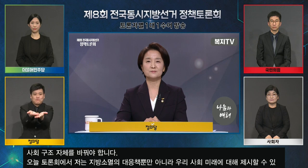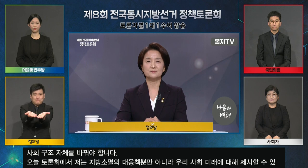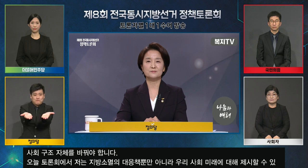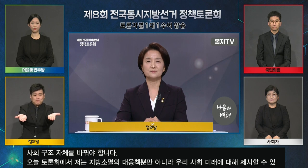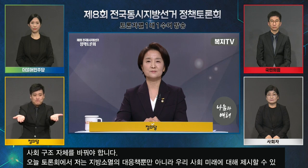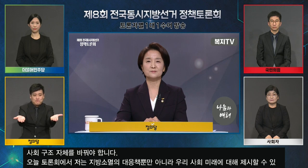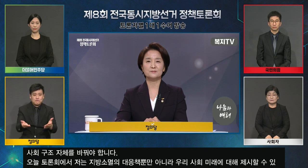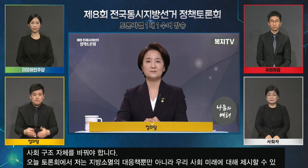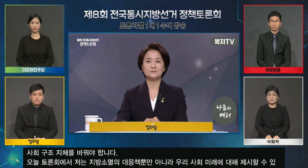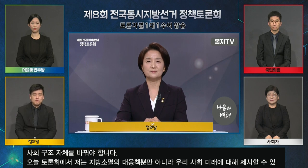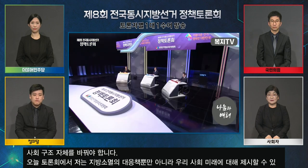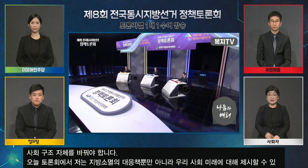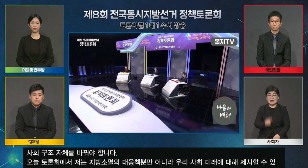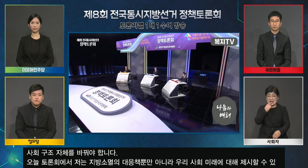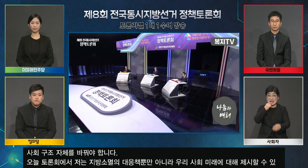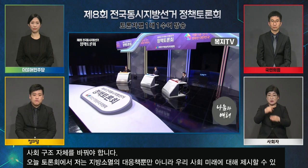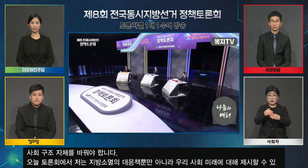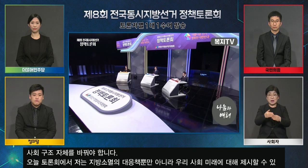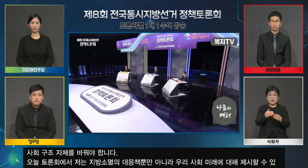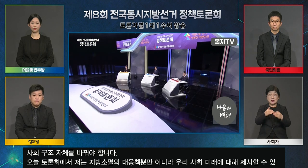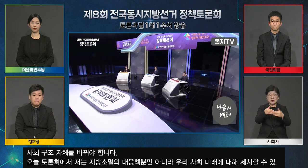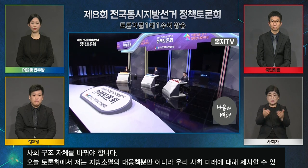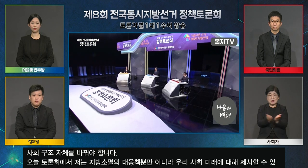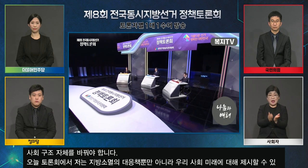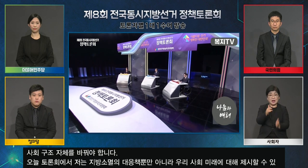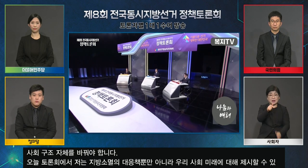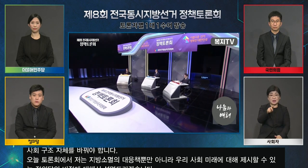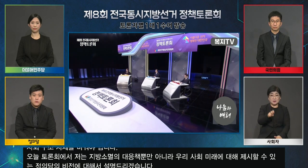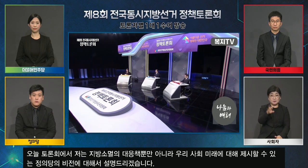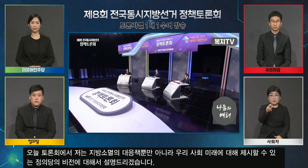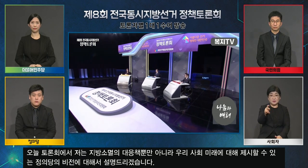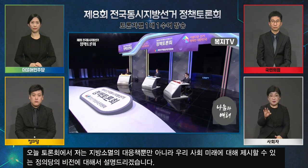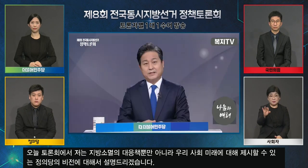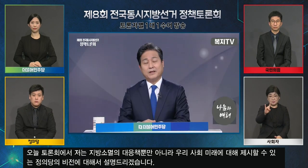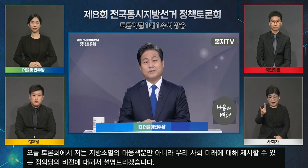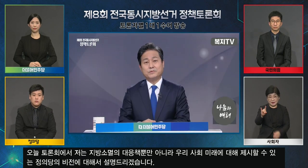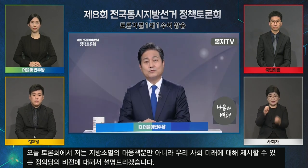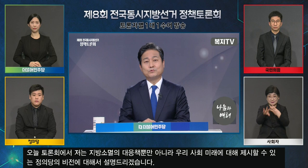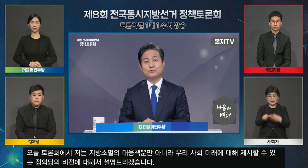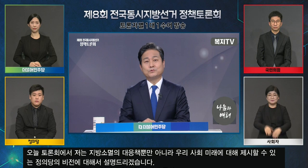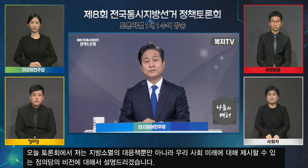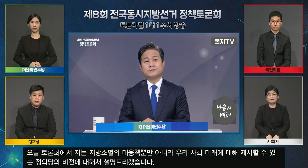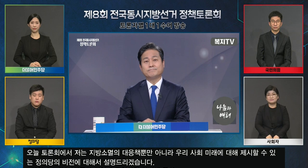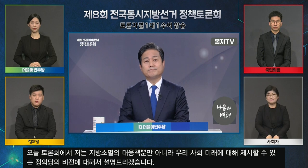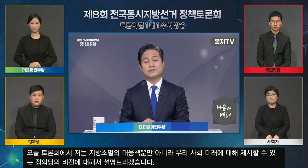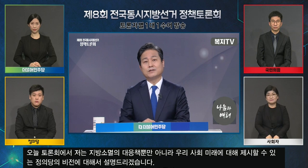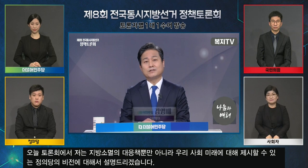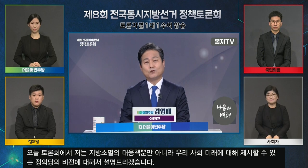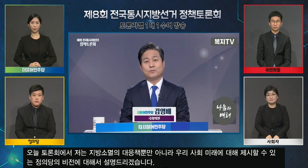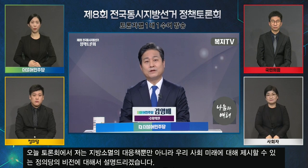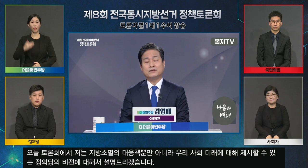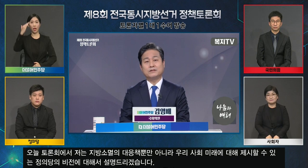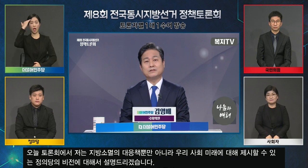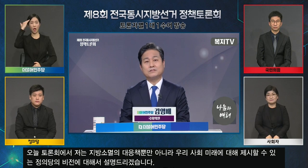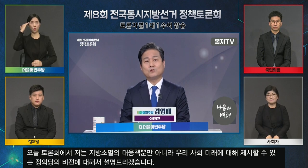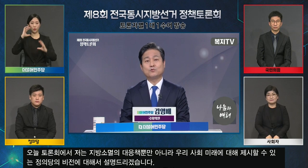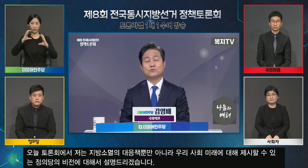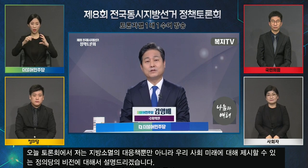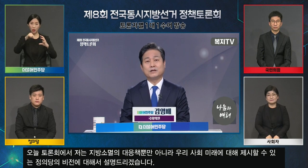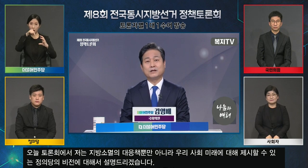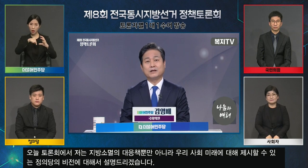더불어민주당 김영배 국회의원 답변해 주시죠. 대한민국은 글로벌